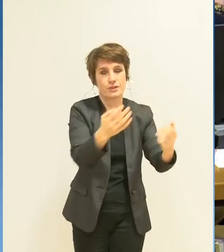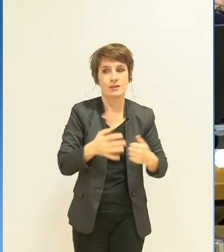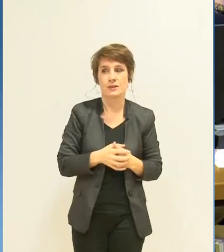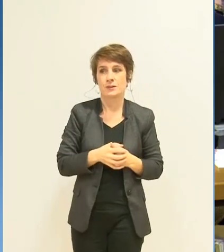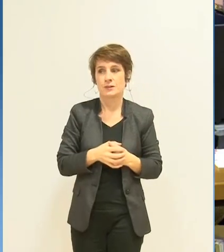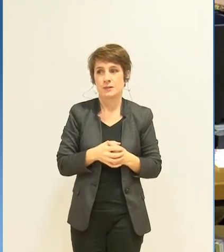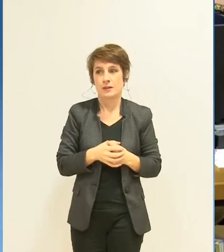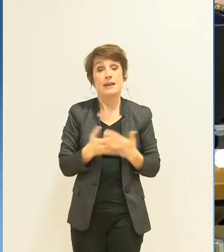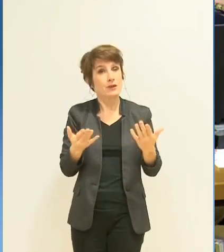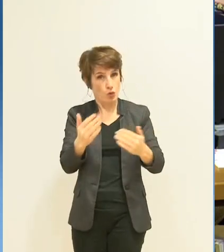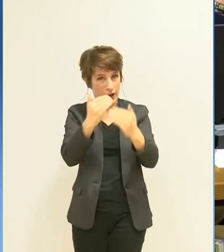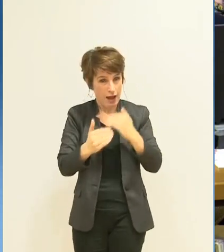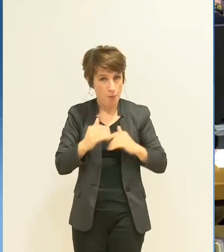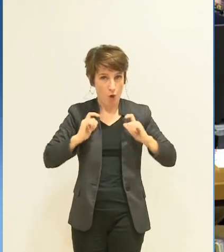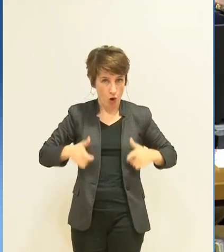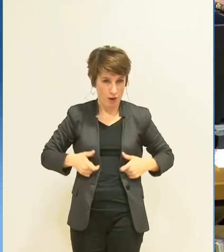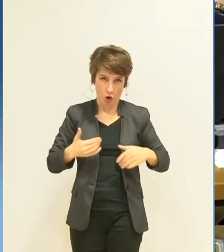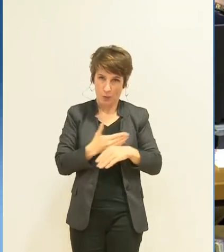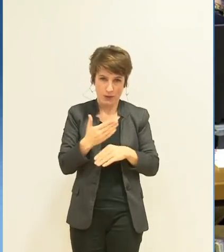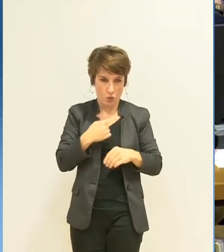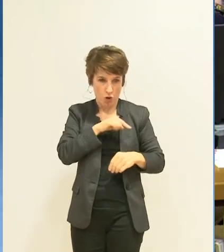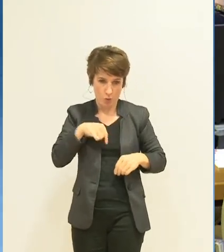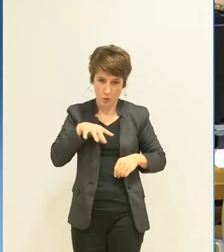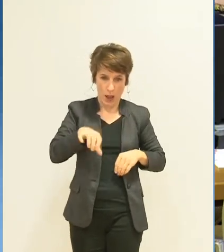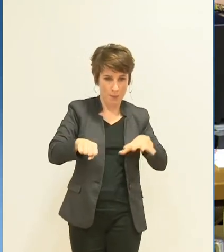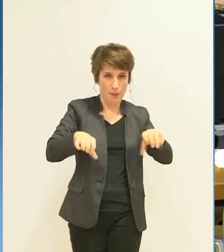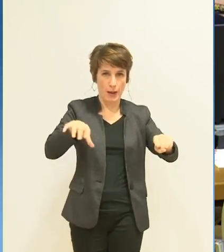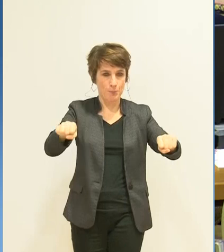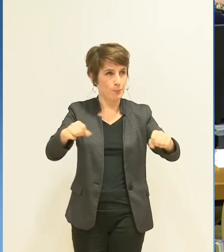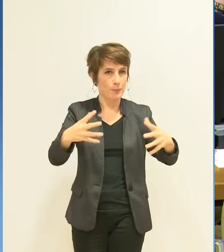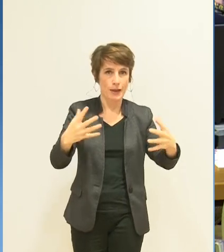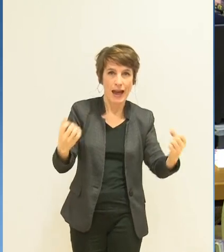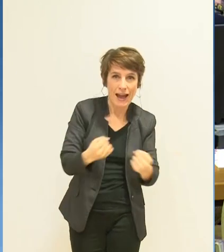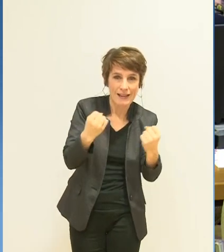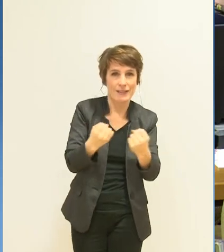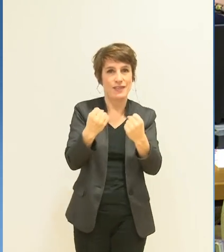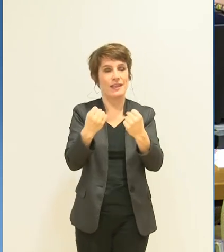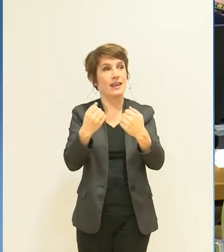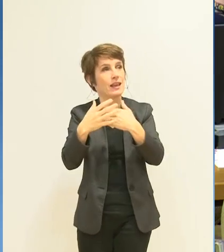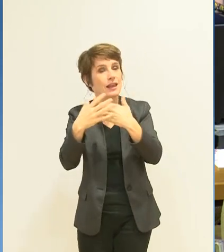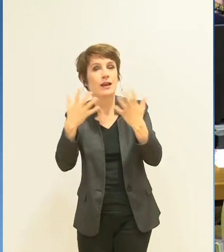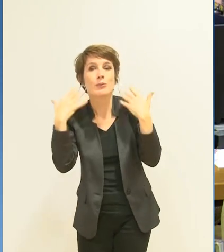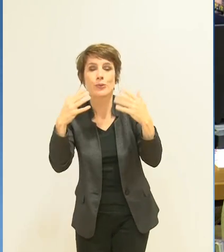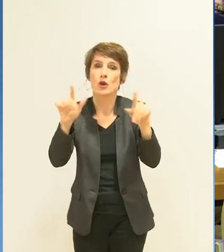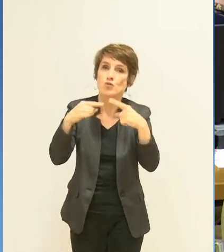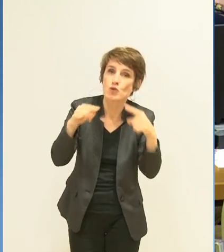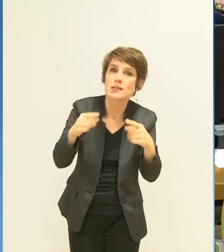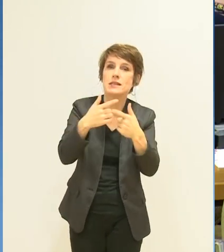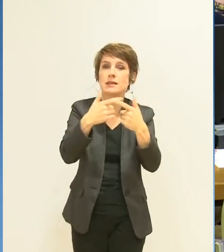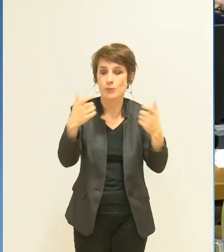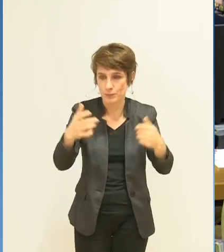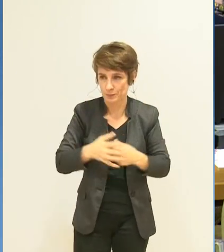fait avec ce plan école c'est qu'on reconquiert aussi des espaces d'activités en dehors de la classe et puis un des points majeurs